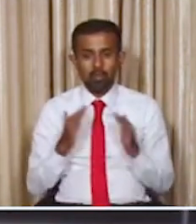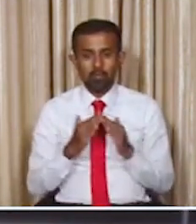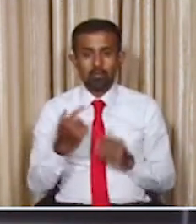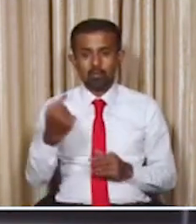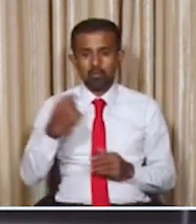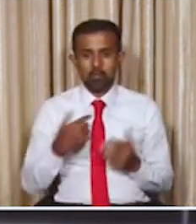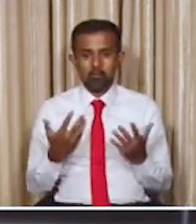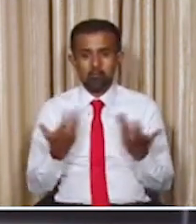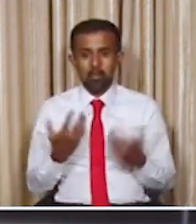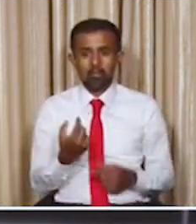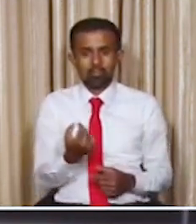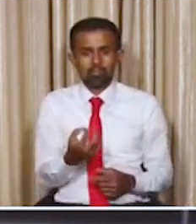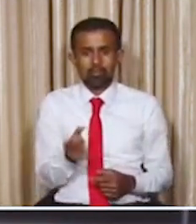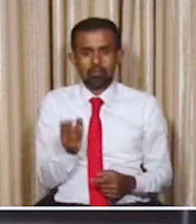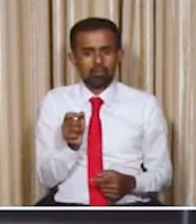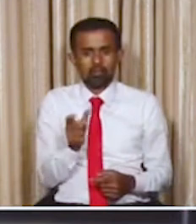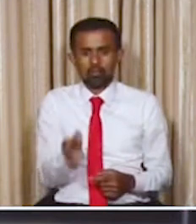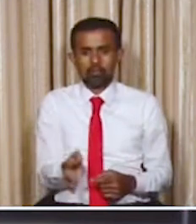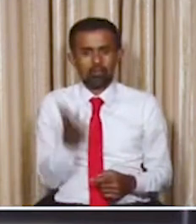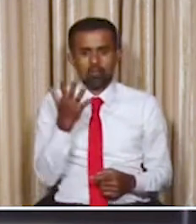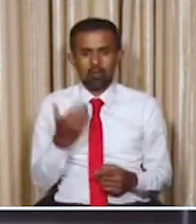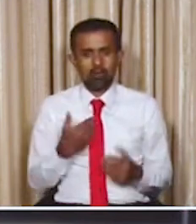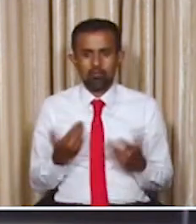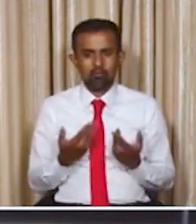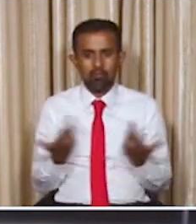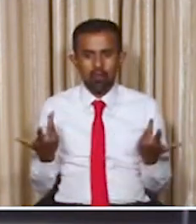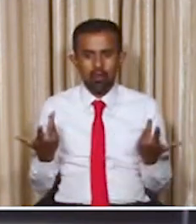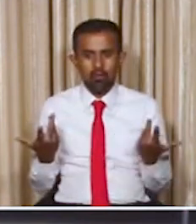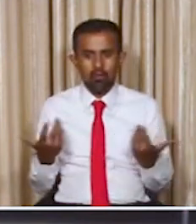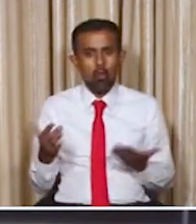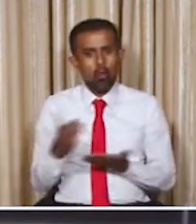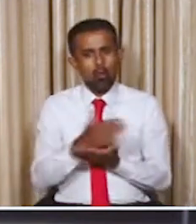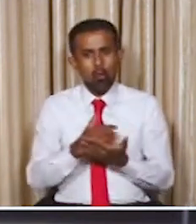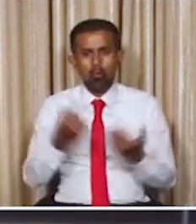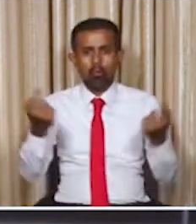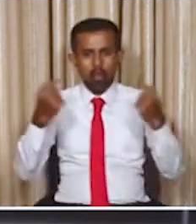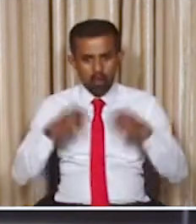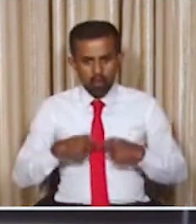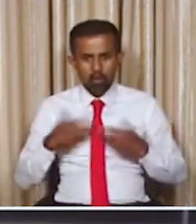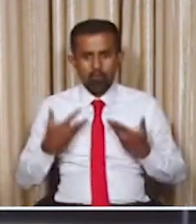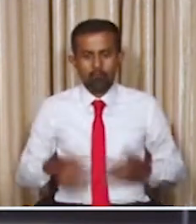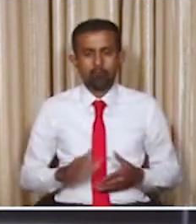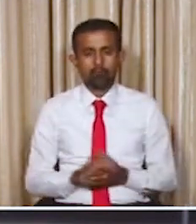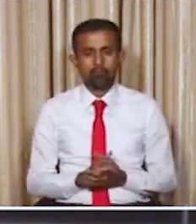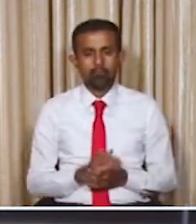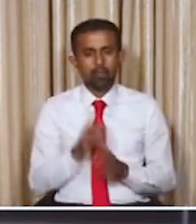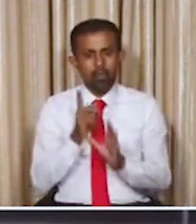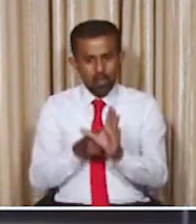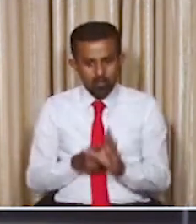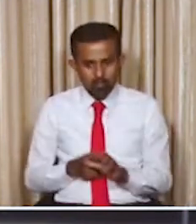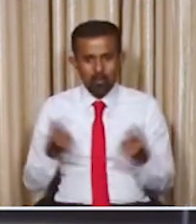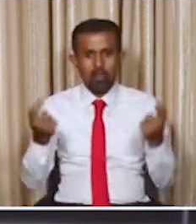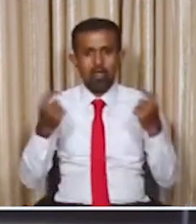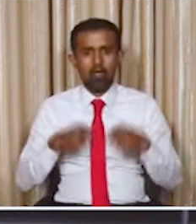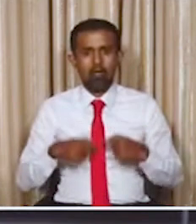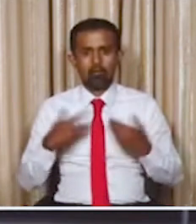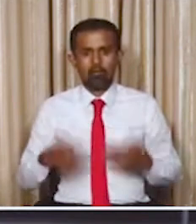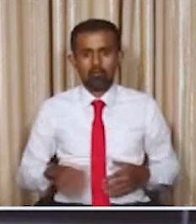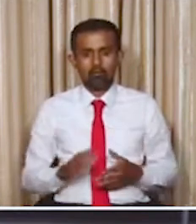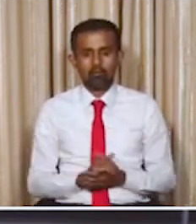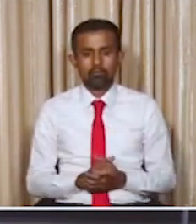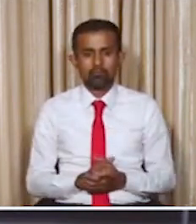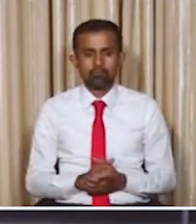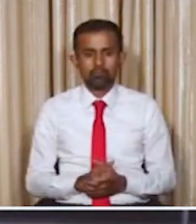enda baha eka tahanam kiyala e wage katha naha mage gedara. Mage gedarata oy siyalu denama ewilla thiyena. Hemma kenama ewilla thiyena mage gedarata.